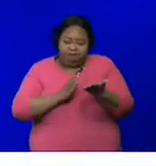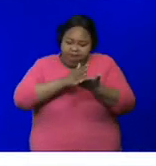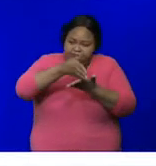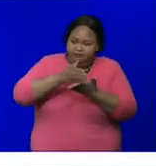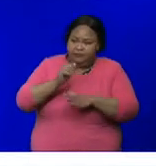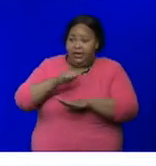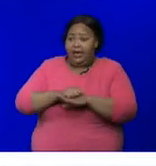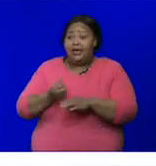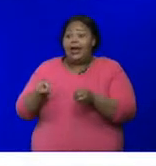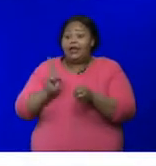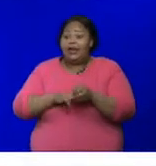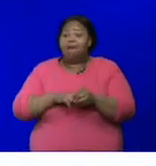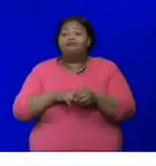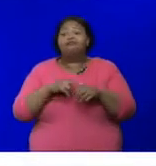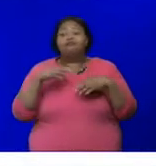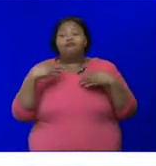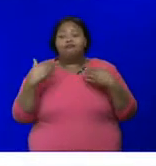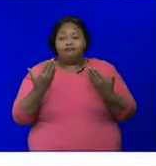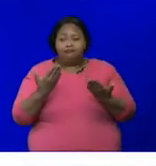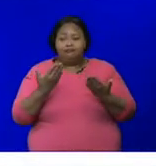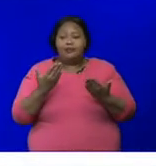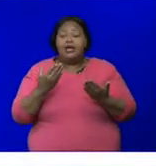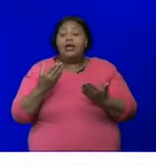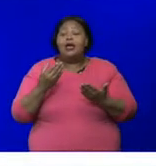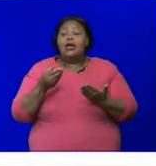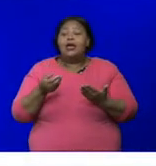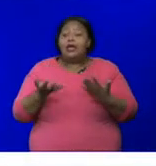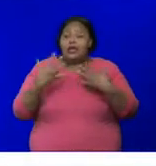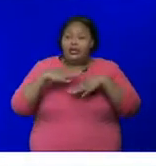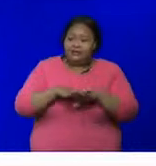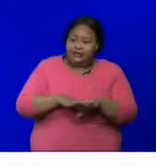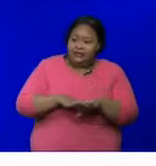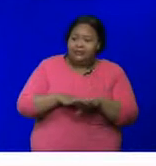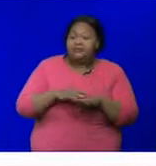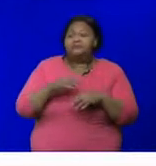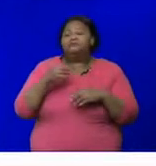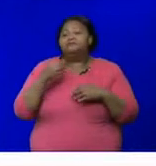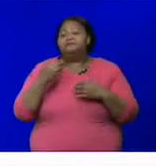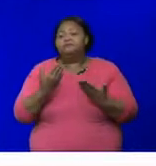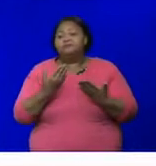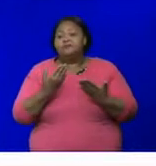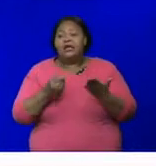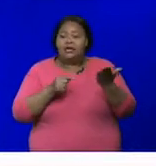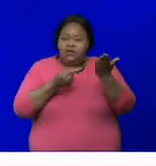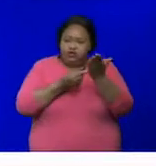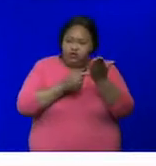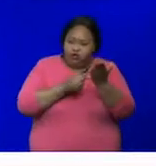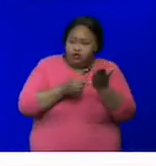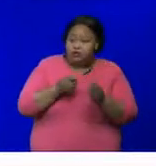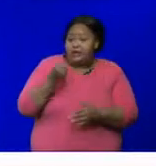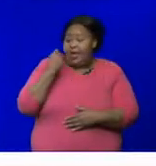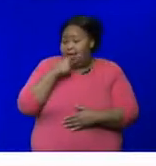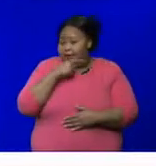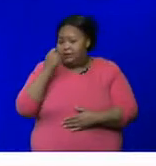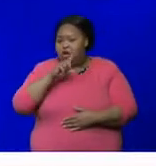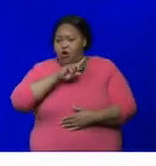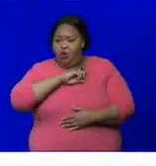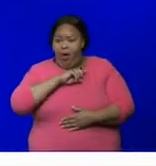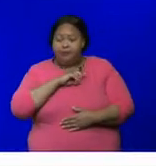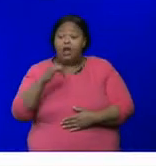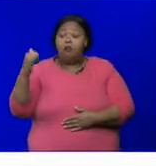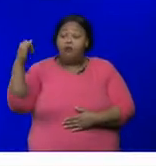kwabamelula njengoba sebakhona bongqondo mshina netincingo nalokunye. Umsebenzi wethu ukuphendla le